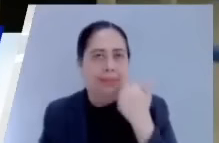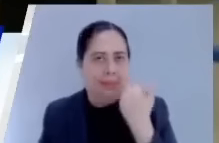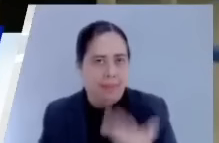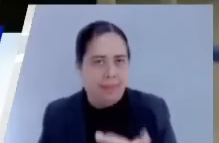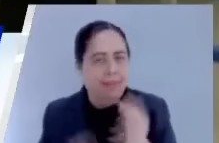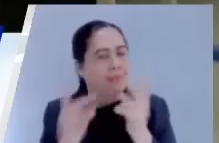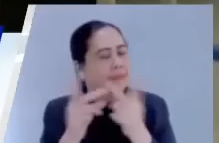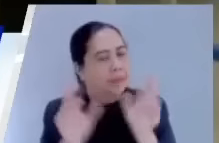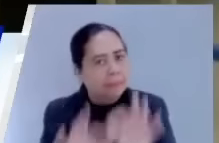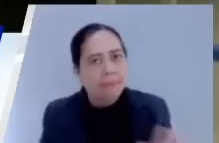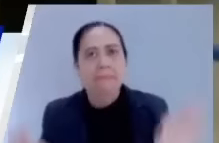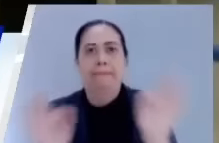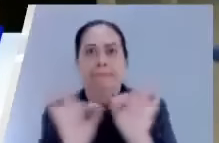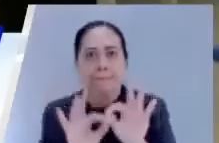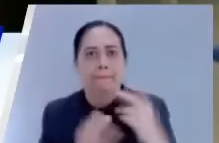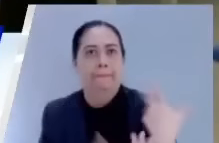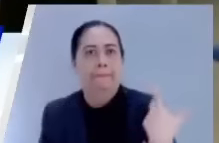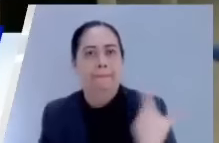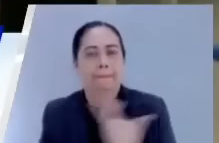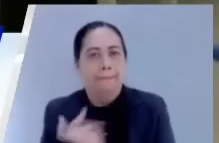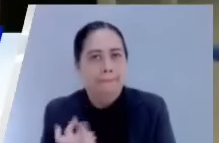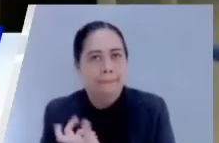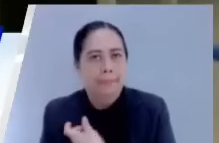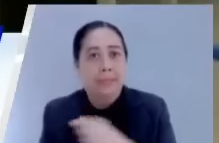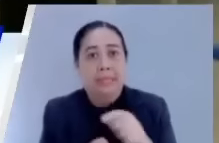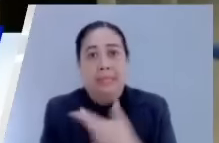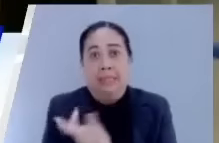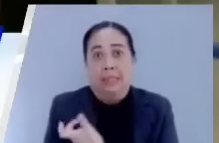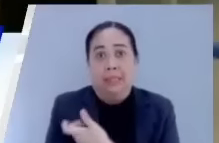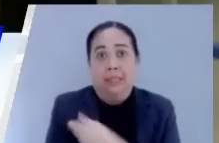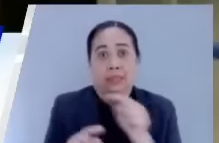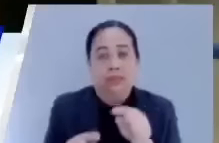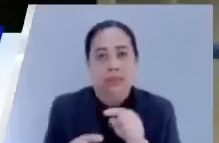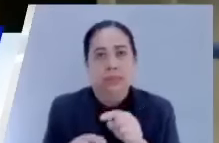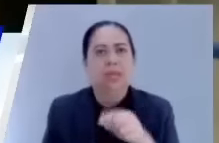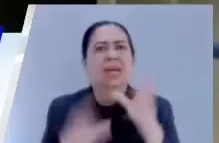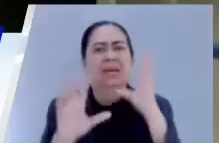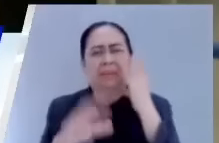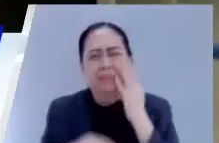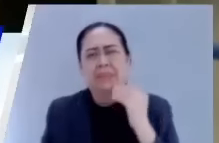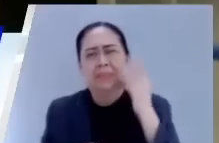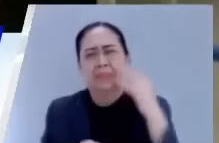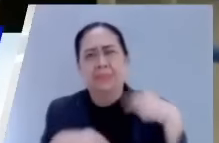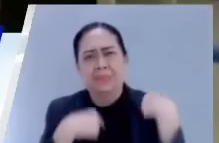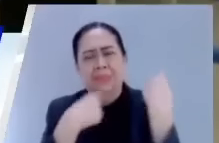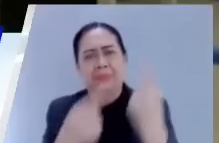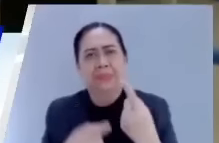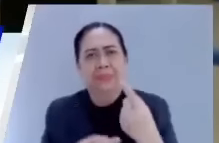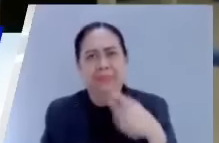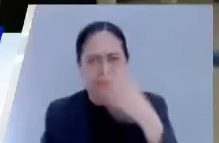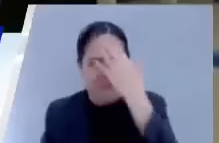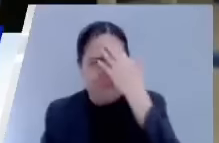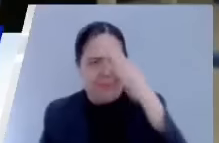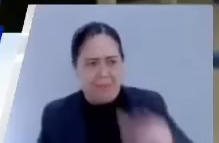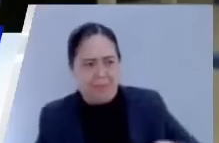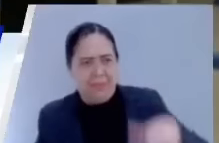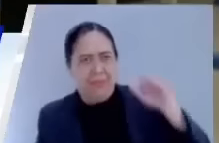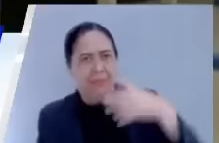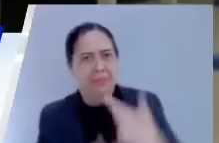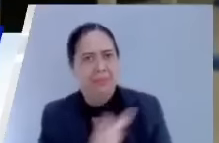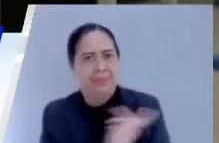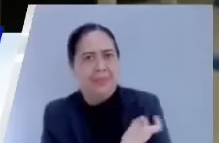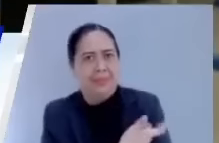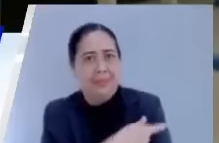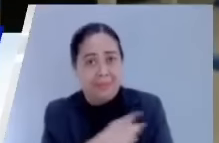yung pagbabakuna. At itong mga bakuna na to, time-tested na to. Bata pa tayo, binakunahan na tayo. I'm sure yung mga nanay